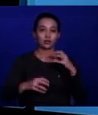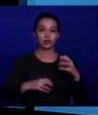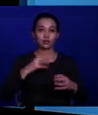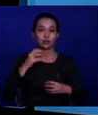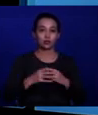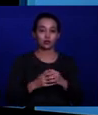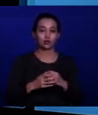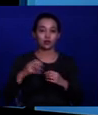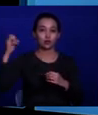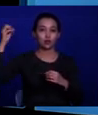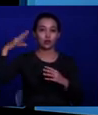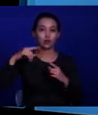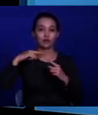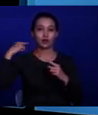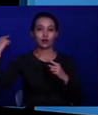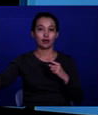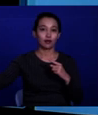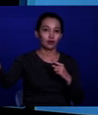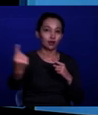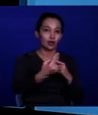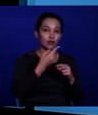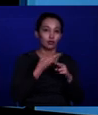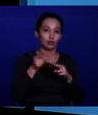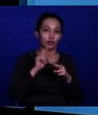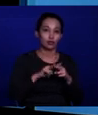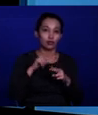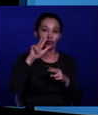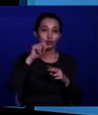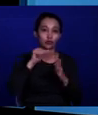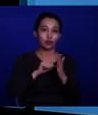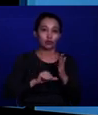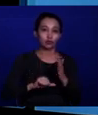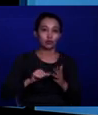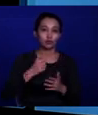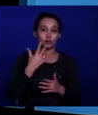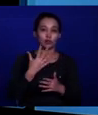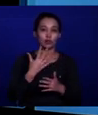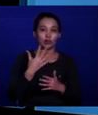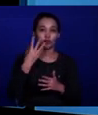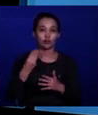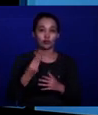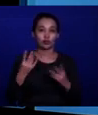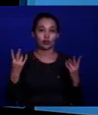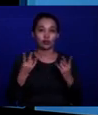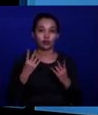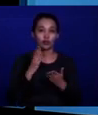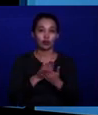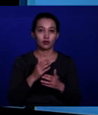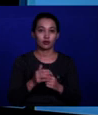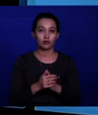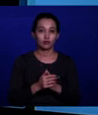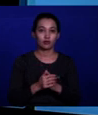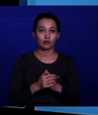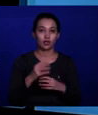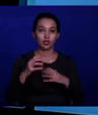sayyorasi quyosh atrofini bir marta aylanib chiqishi uchun 365 sutka va 6 soat vaqt ketadi.